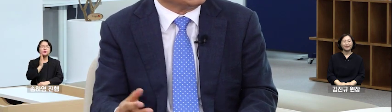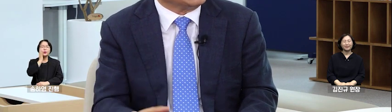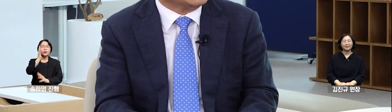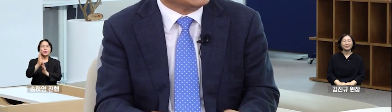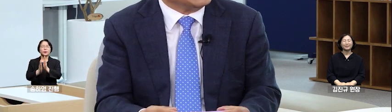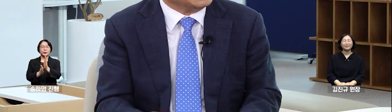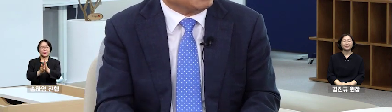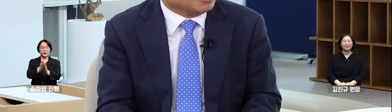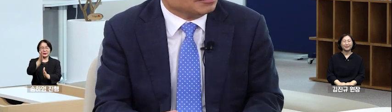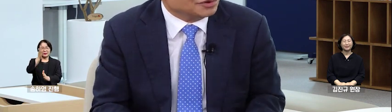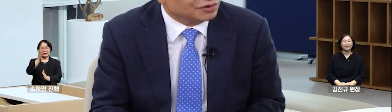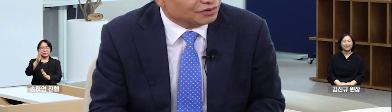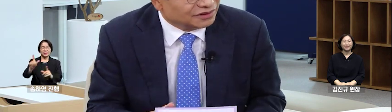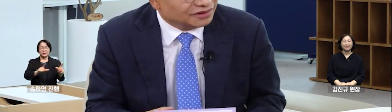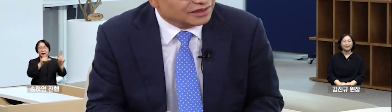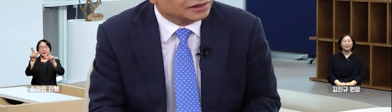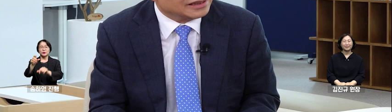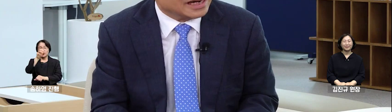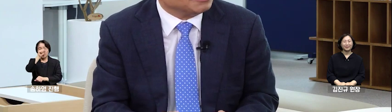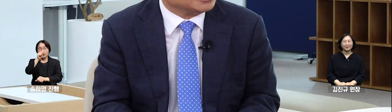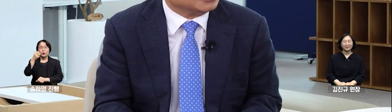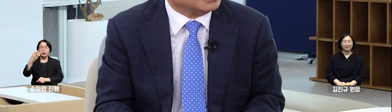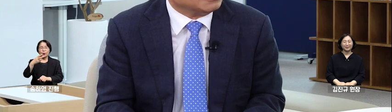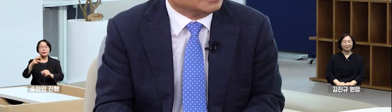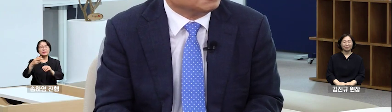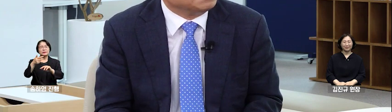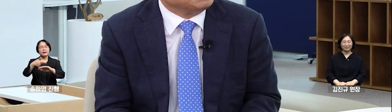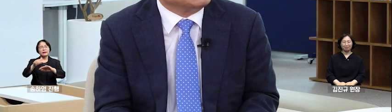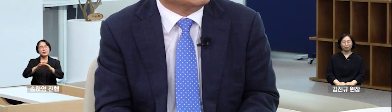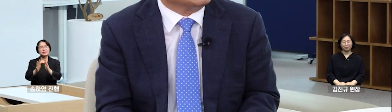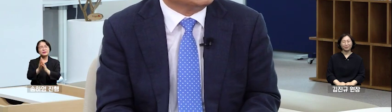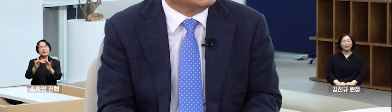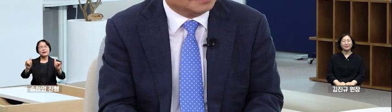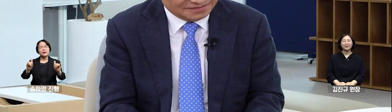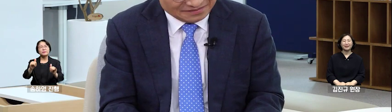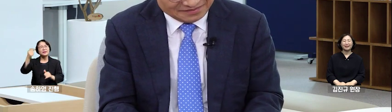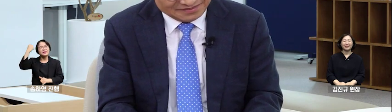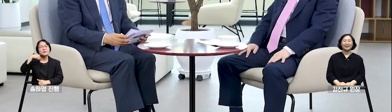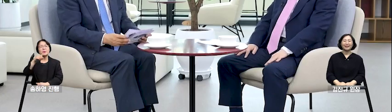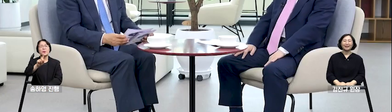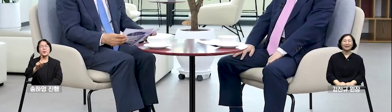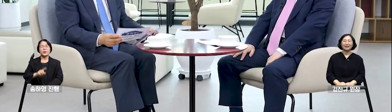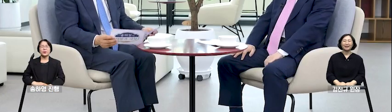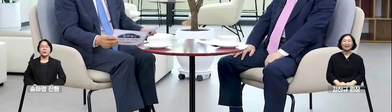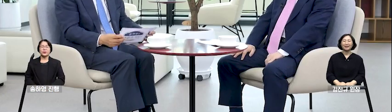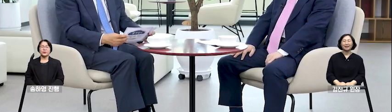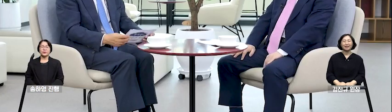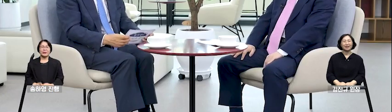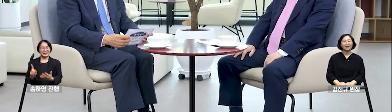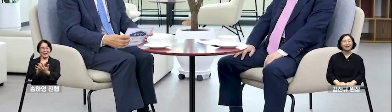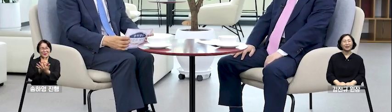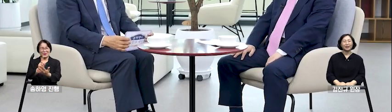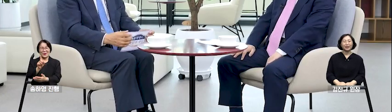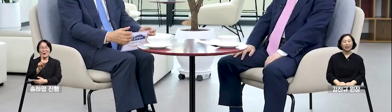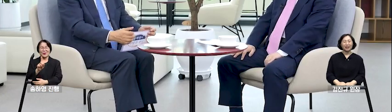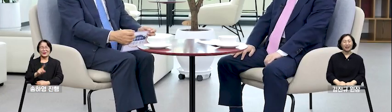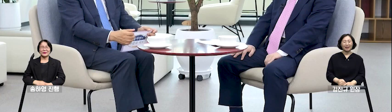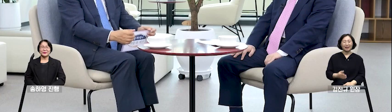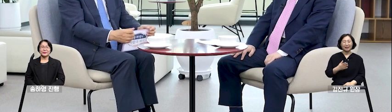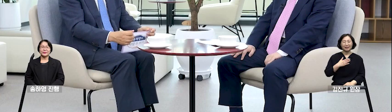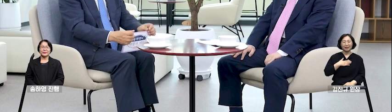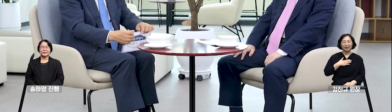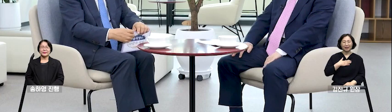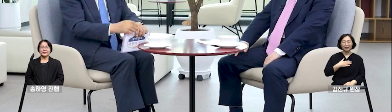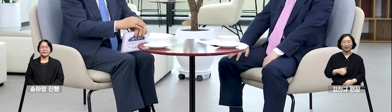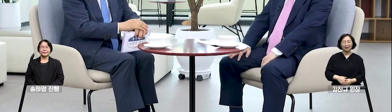살기좋은 이거말고 또 대전 사람들은 어때요 만 나오네요 저는